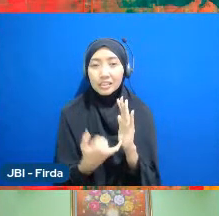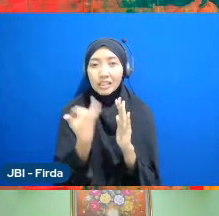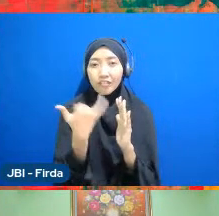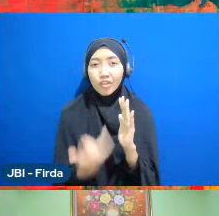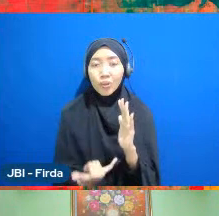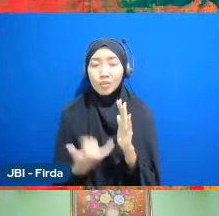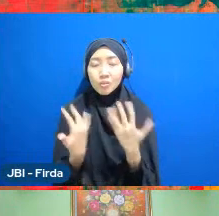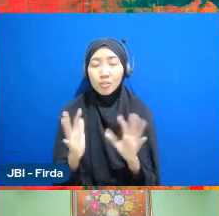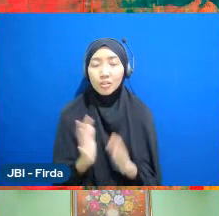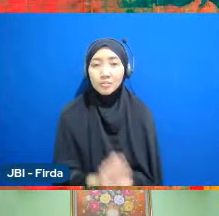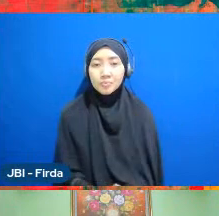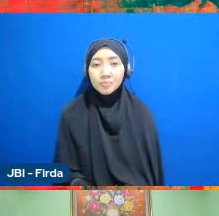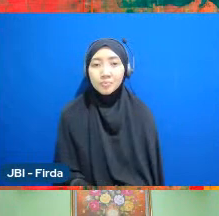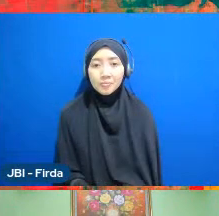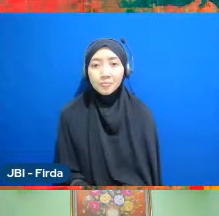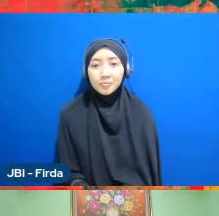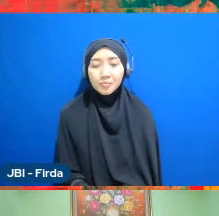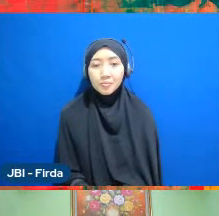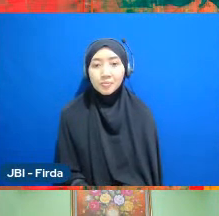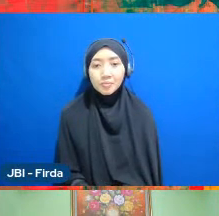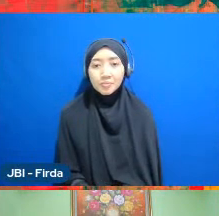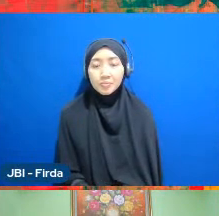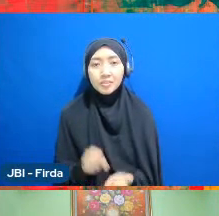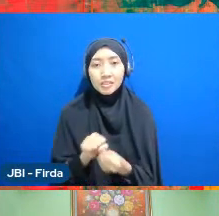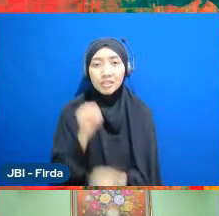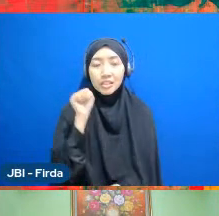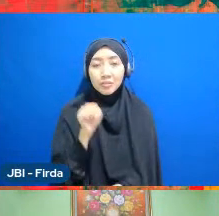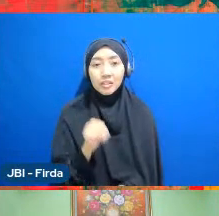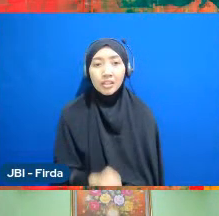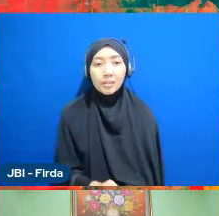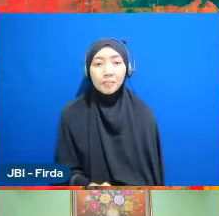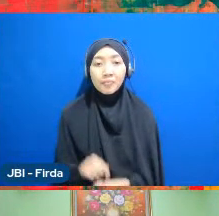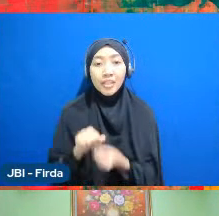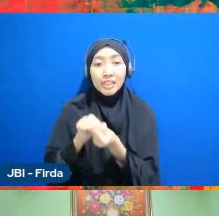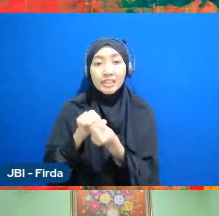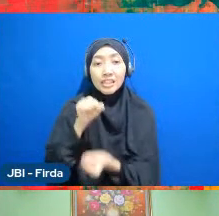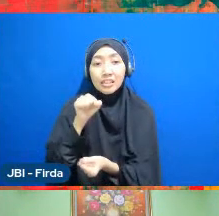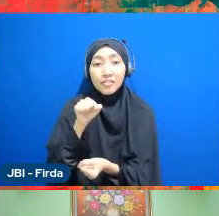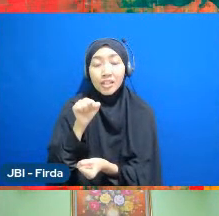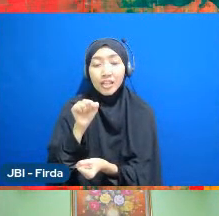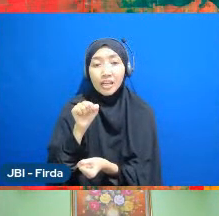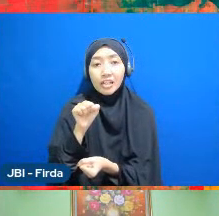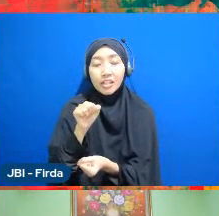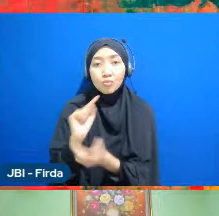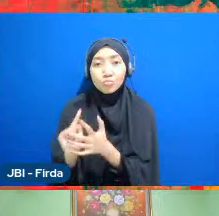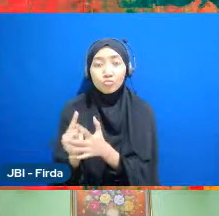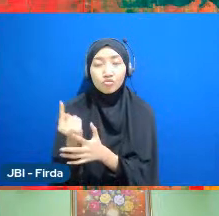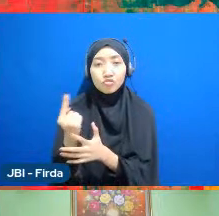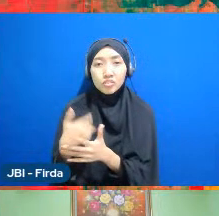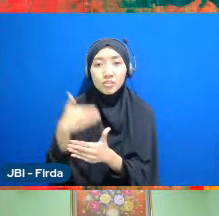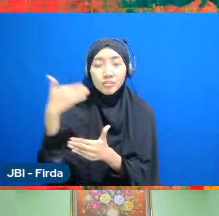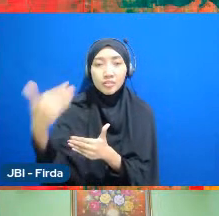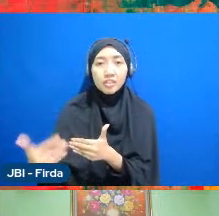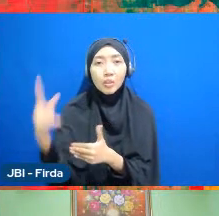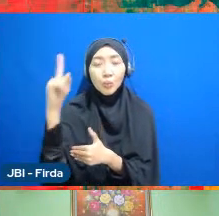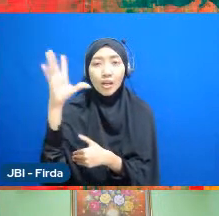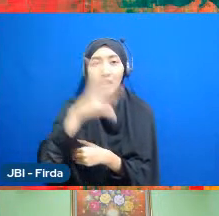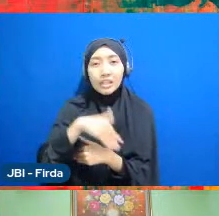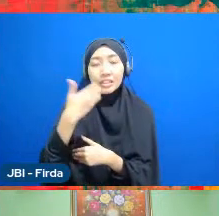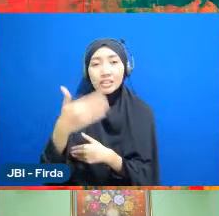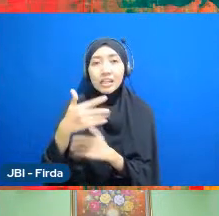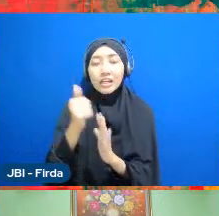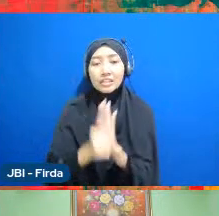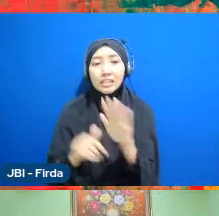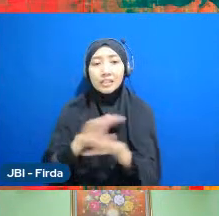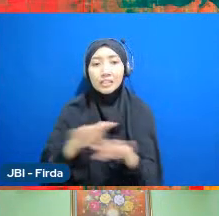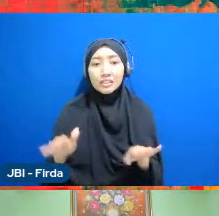kuesioner. Selanjutnya, sertifikat. Sertifikat akan terbit sehari setelah acara